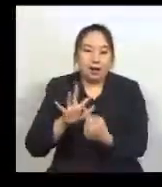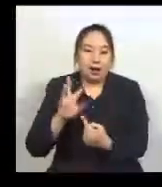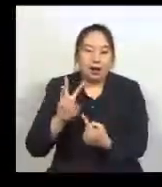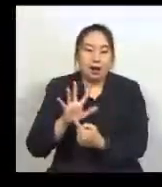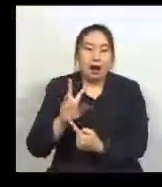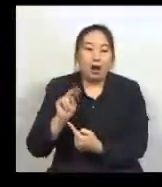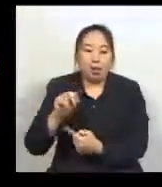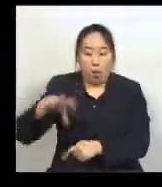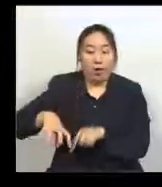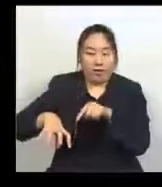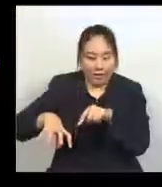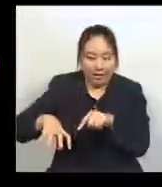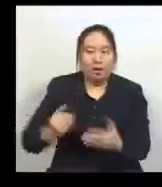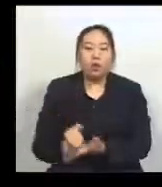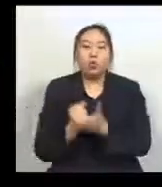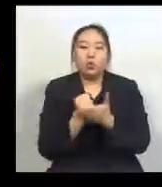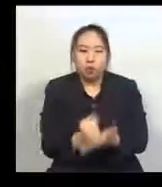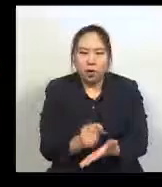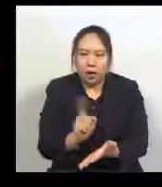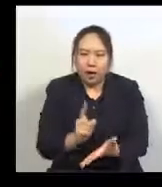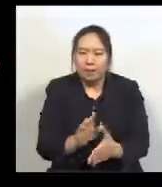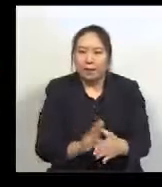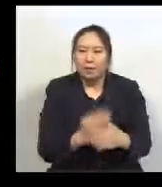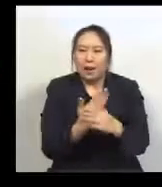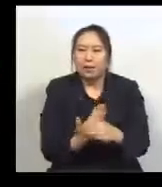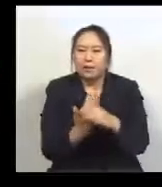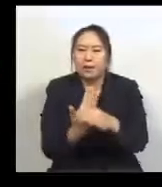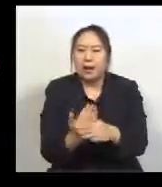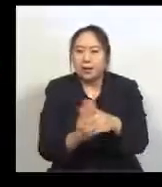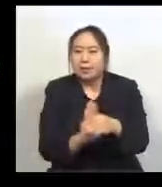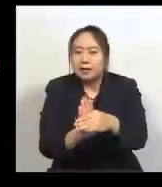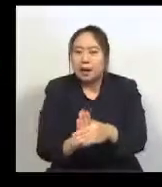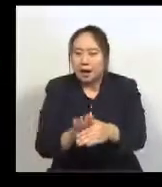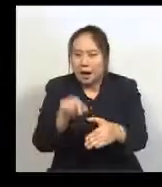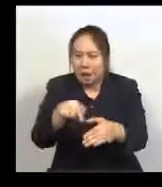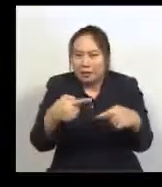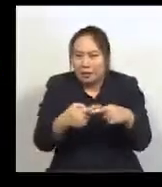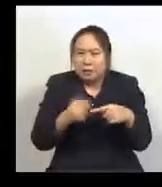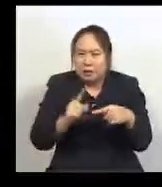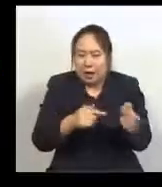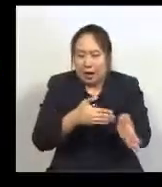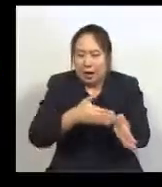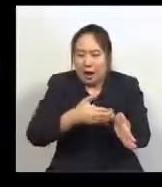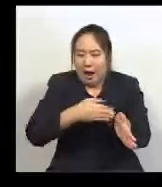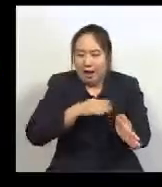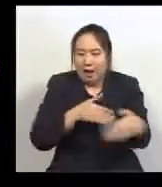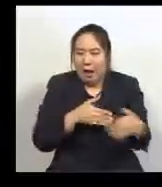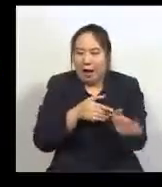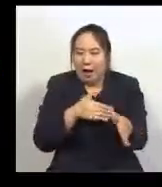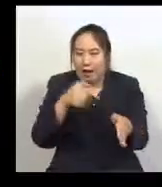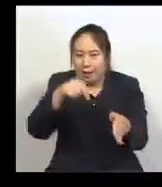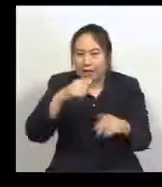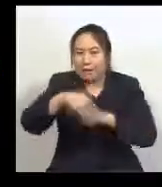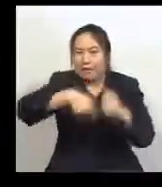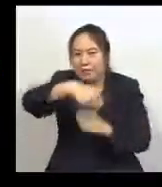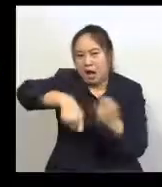ด้วยช่วยกันช่วยชีวิตฉลามวาฬที่ได้รับบาดเจ็บจากการถูกเชือกมัดที่หางคลิปนี้เนี่ยถูกนำมาโพสต์ใน